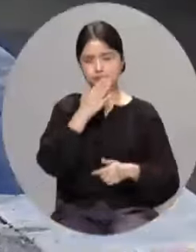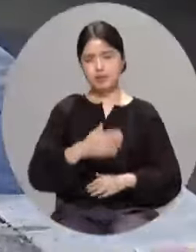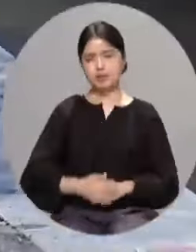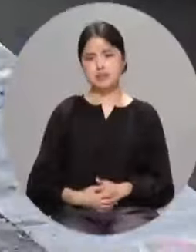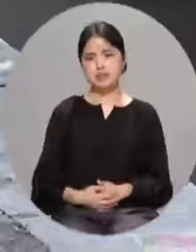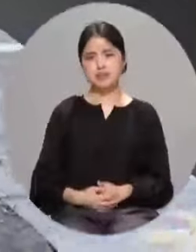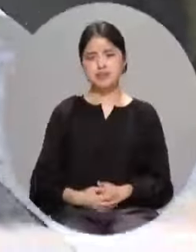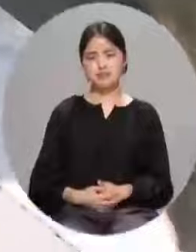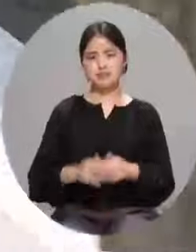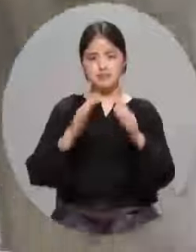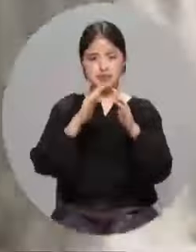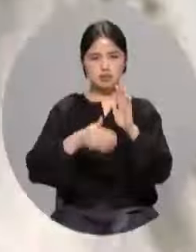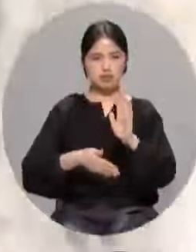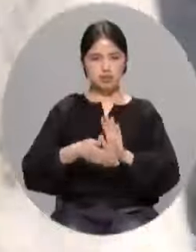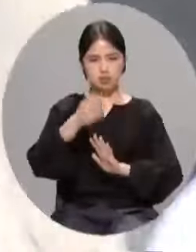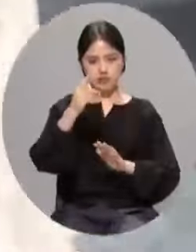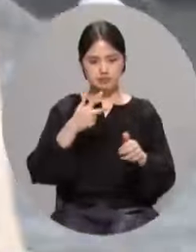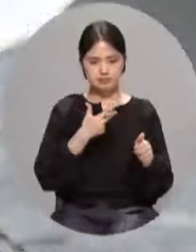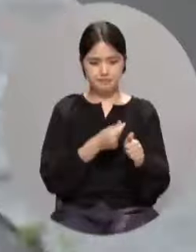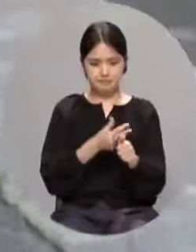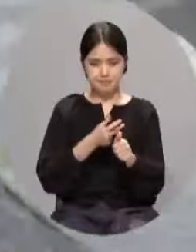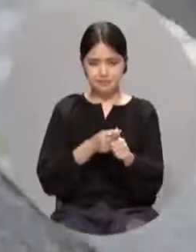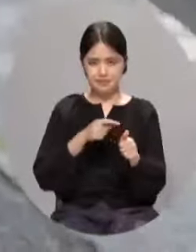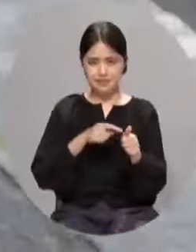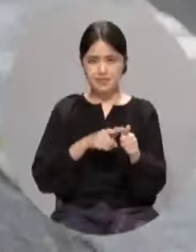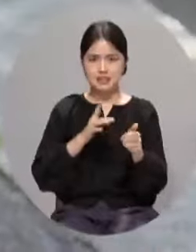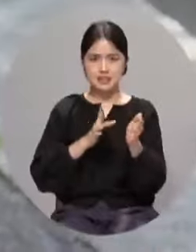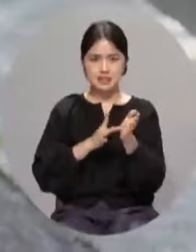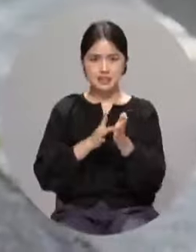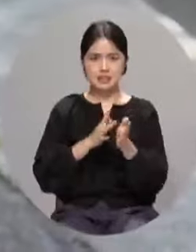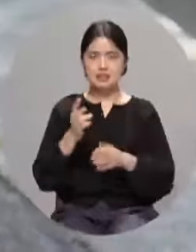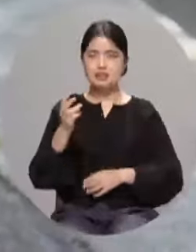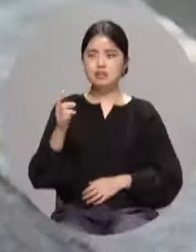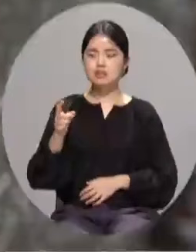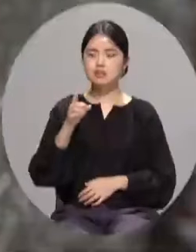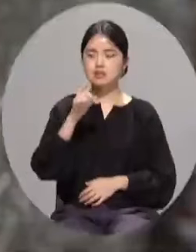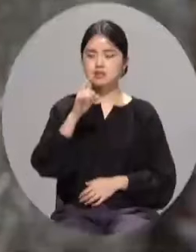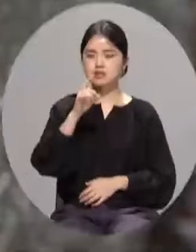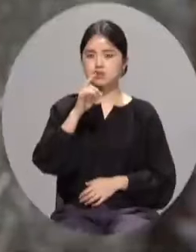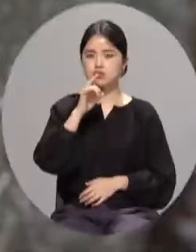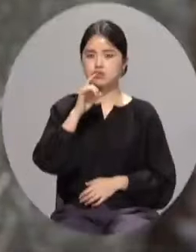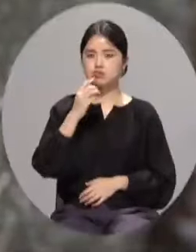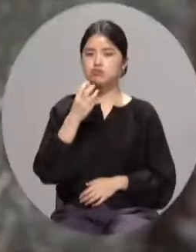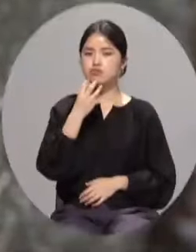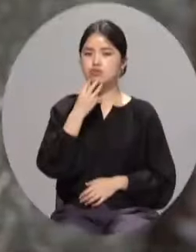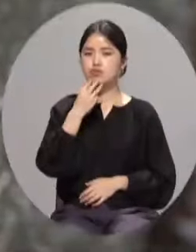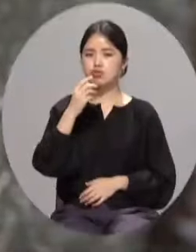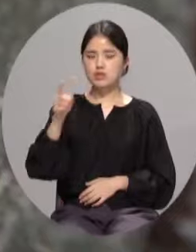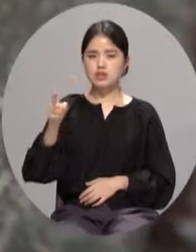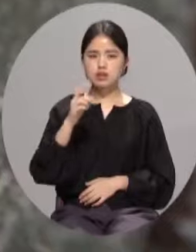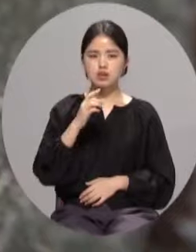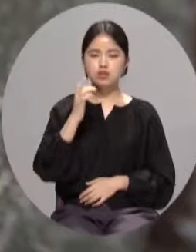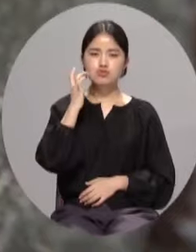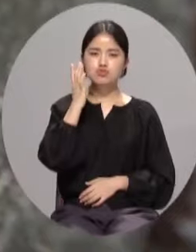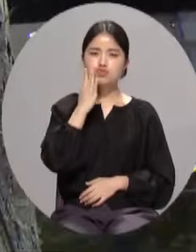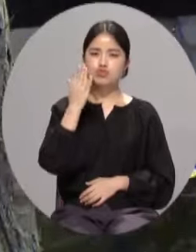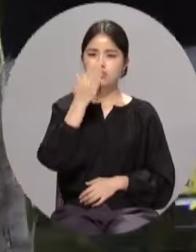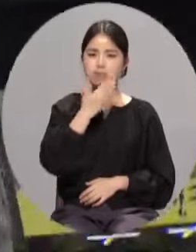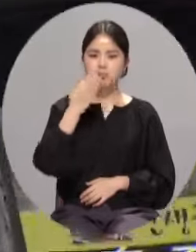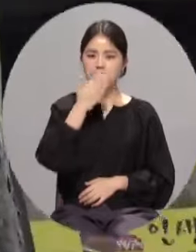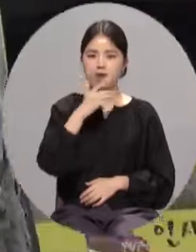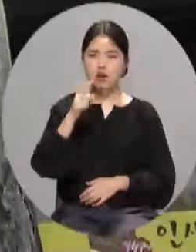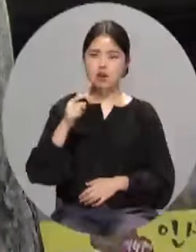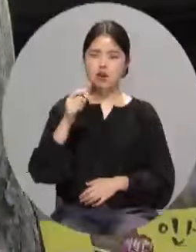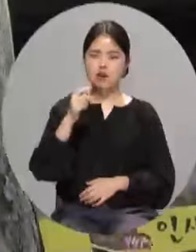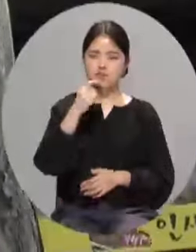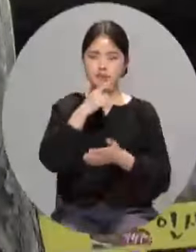같고요. 전주시는 수간주사 성분이 서울시가 꿀벌에 유해하다며 금지시킨 네오니코티노이드계는 아니라며